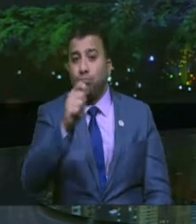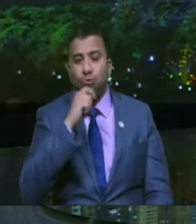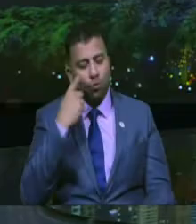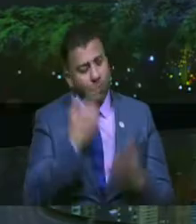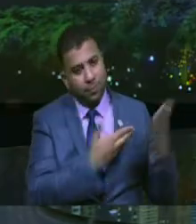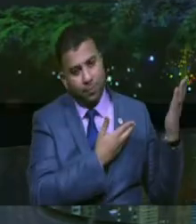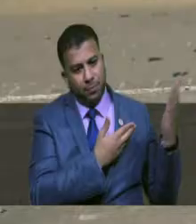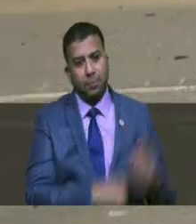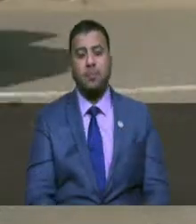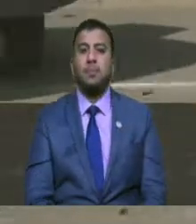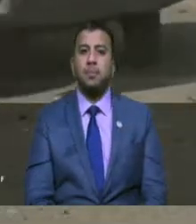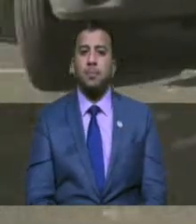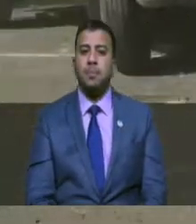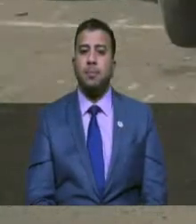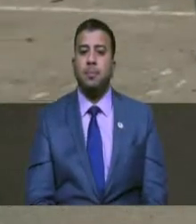التقرير التالي.